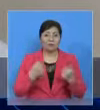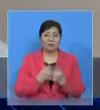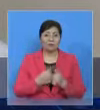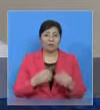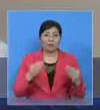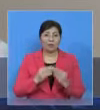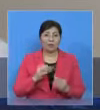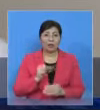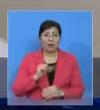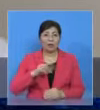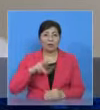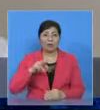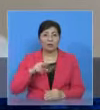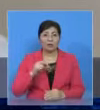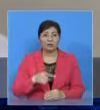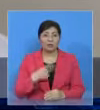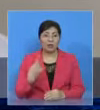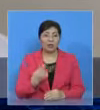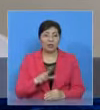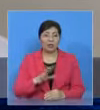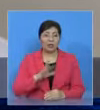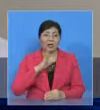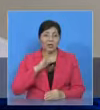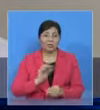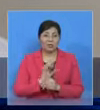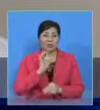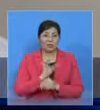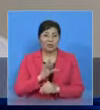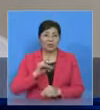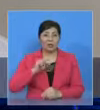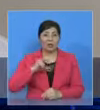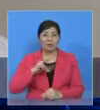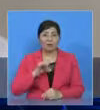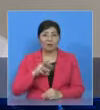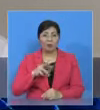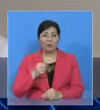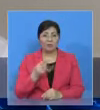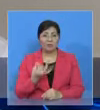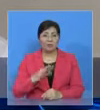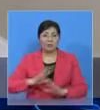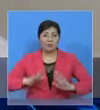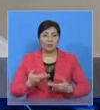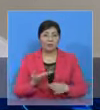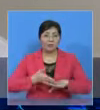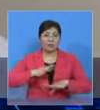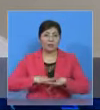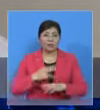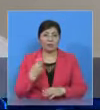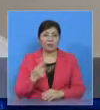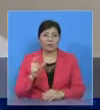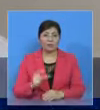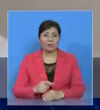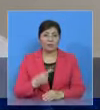автовокзала. Одна пациентка была госпитализирована в реанимационное отделение, учитывая тяжесть состояния. Двое пациентов, один из